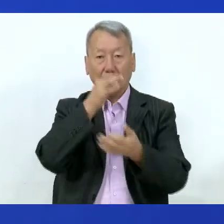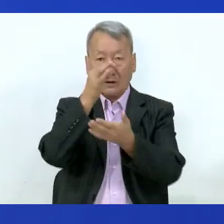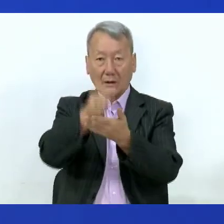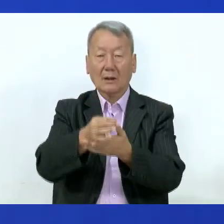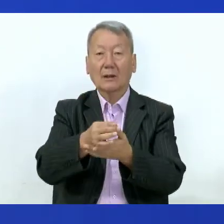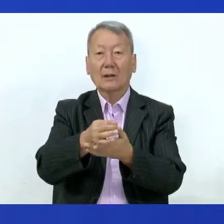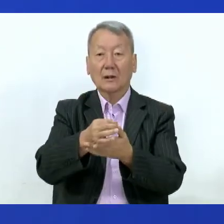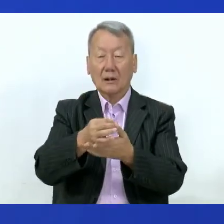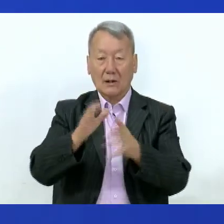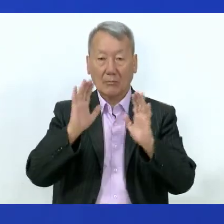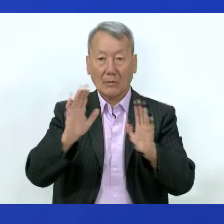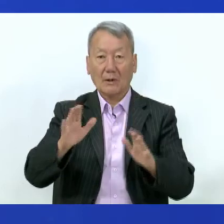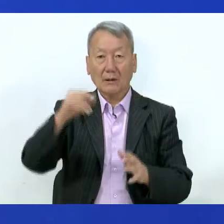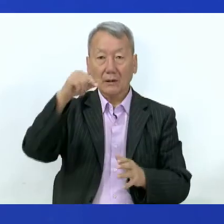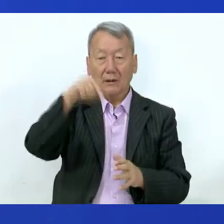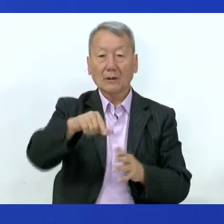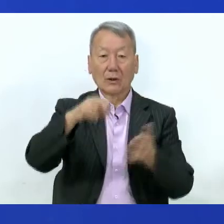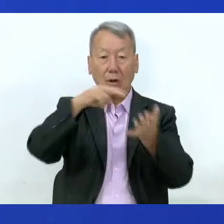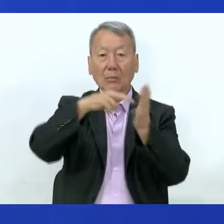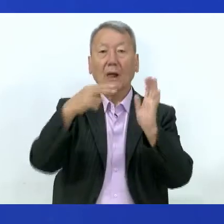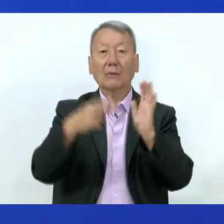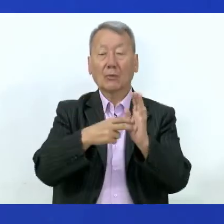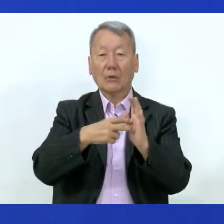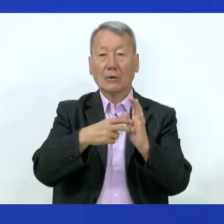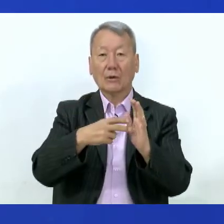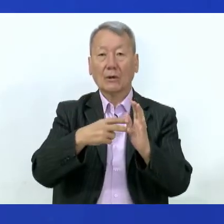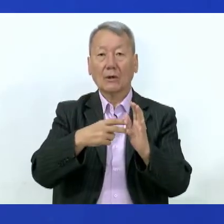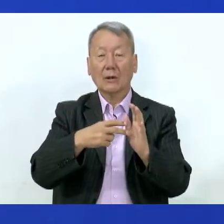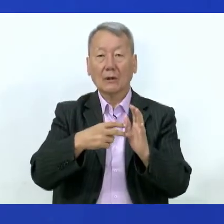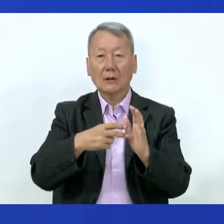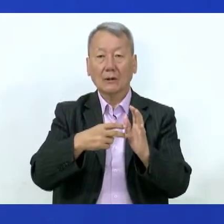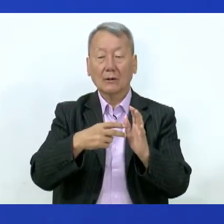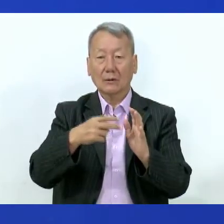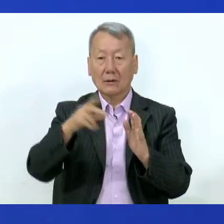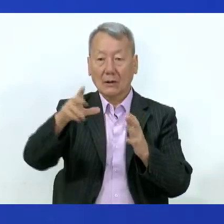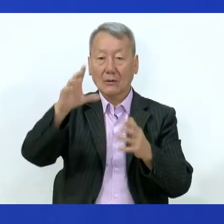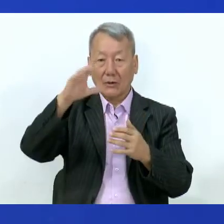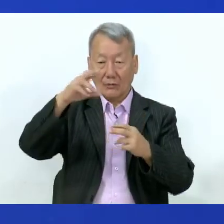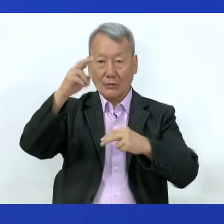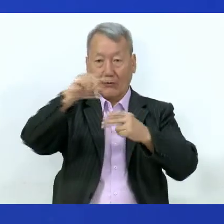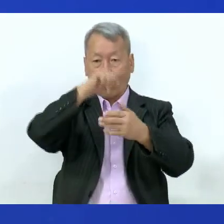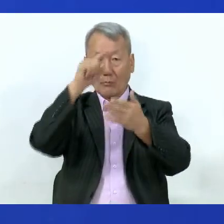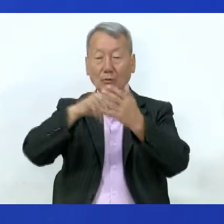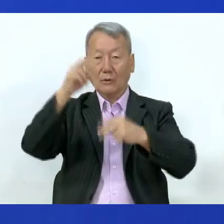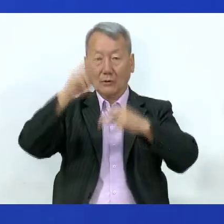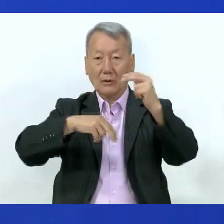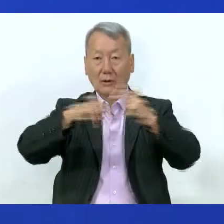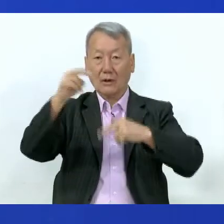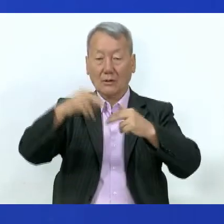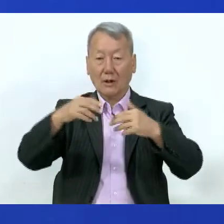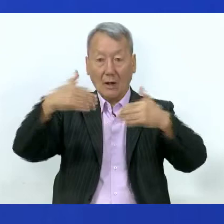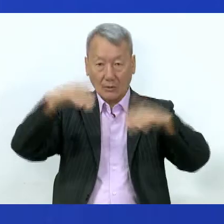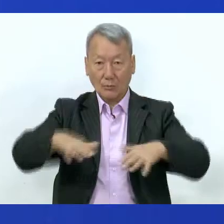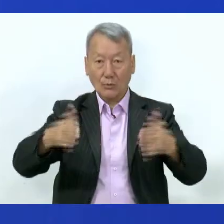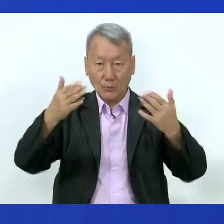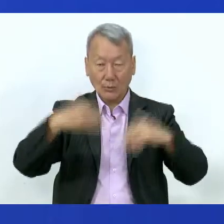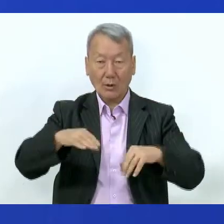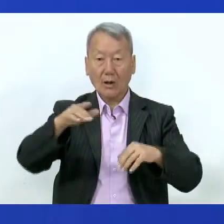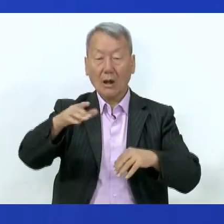бұйыл қылан бойынша қаржылу мәселелері ұлағында